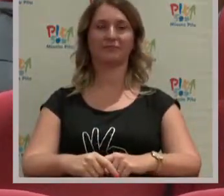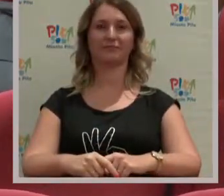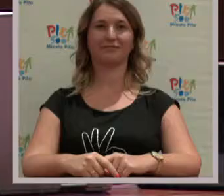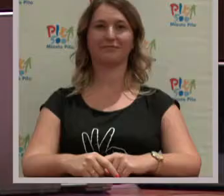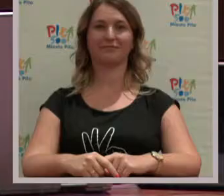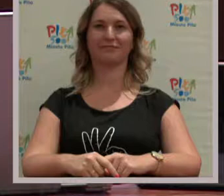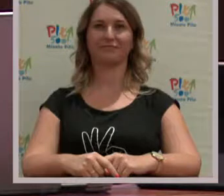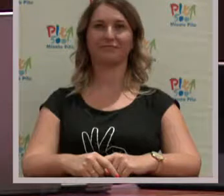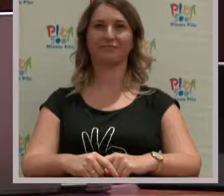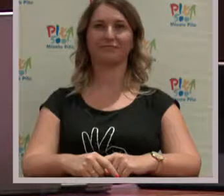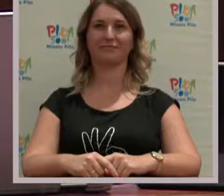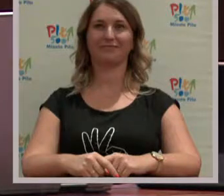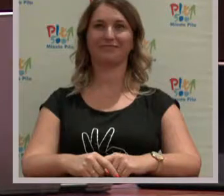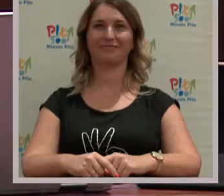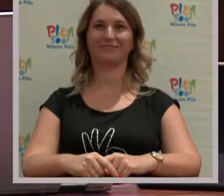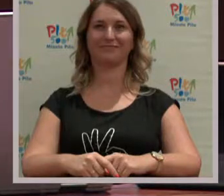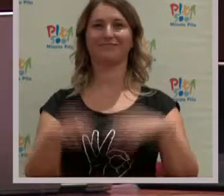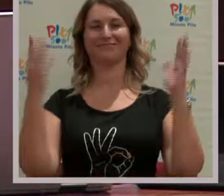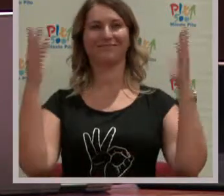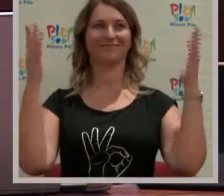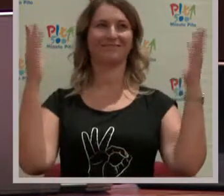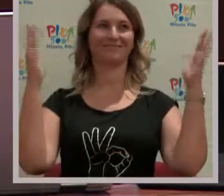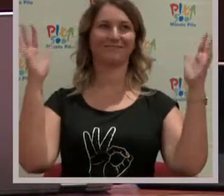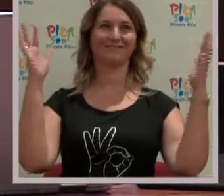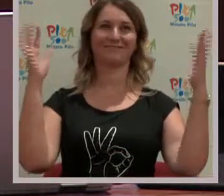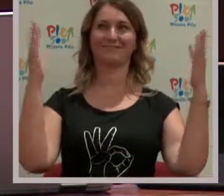No tak proszę państwa i takie rzeczy się zdarzają.